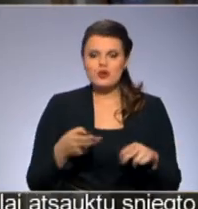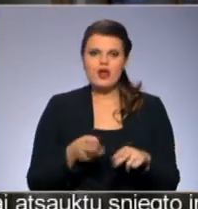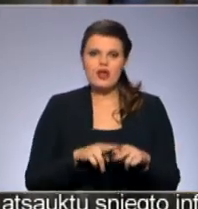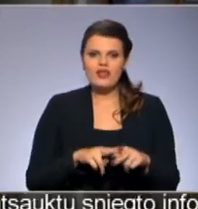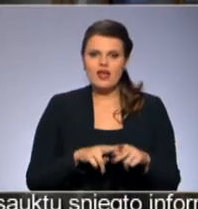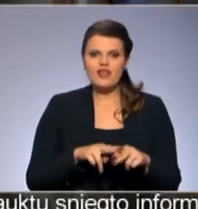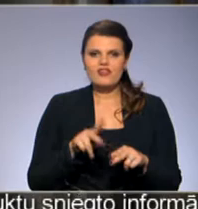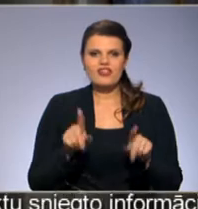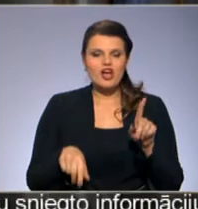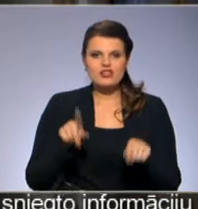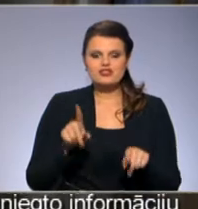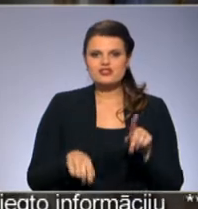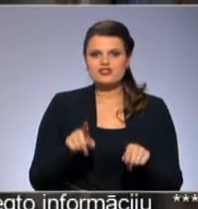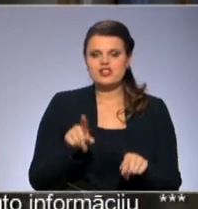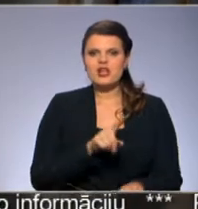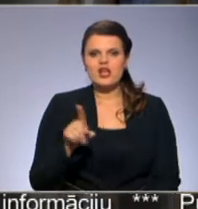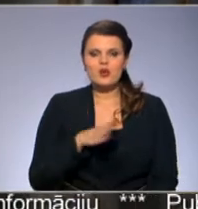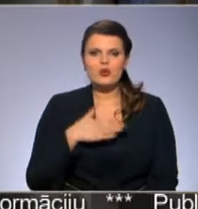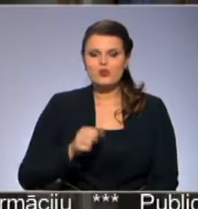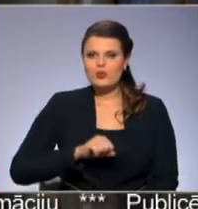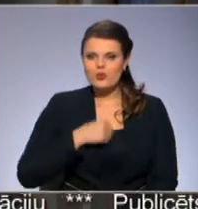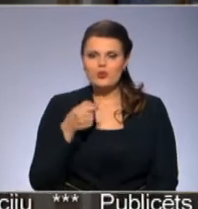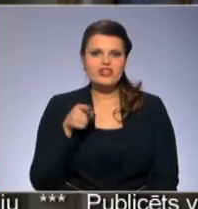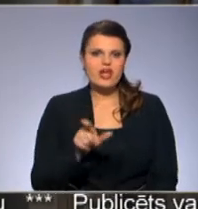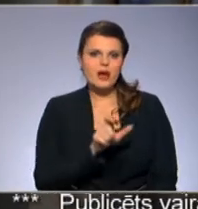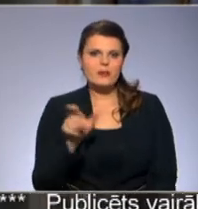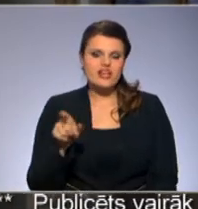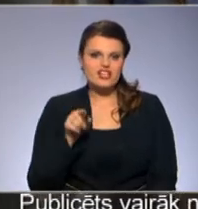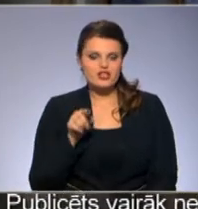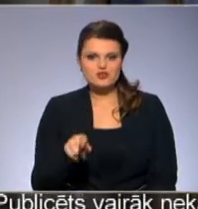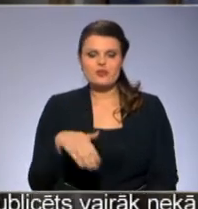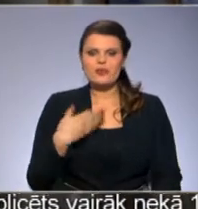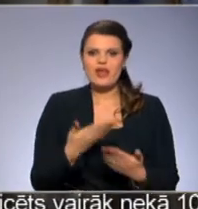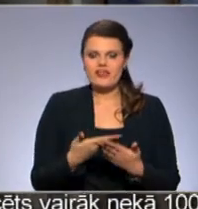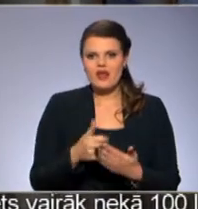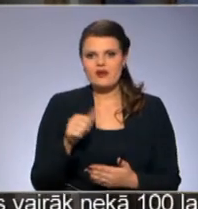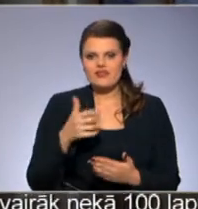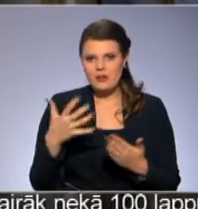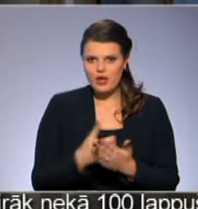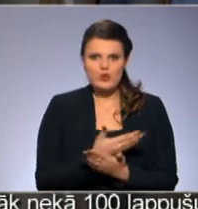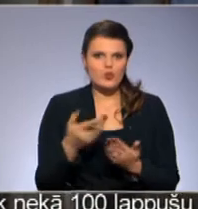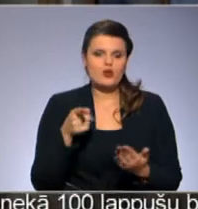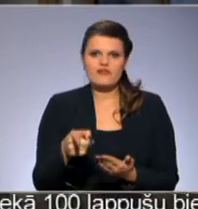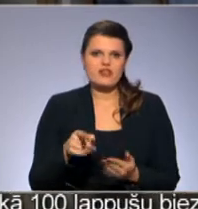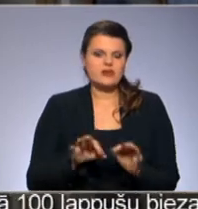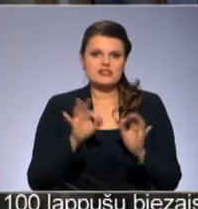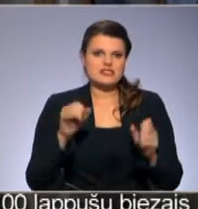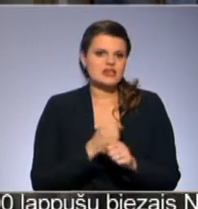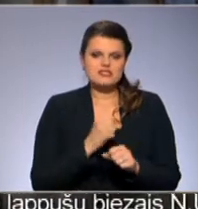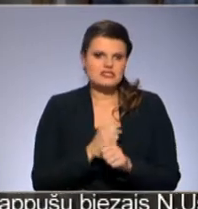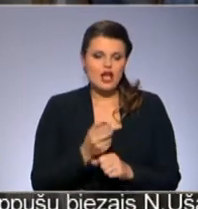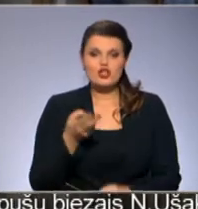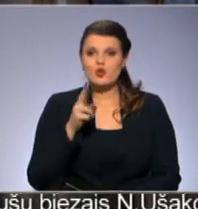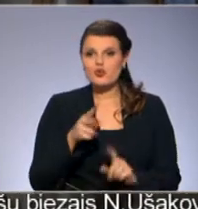tad dažkārt ir diezgan grūti tajā brīdī šo piedāvājumu viņam atrast, kur viņam ienākt.